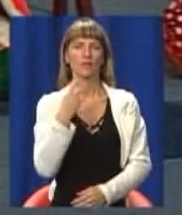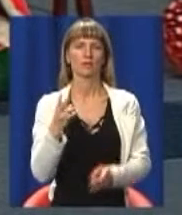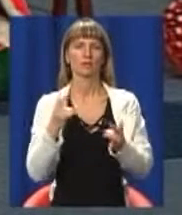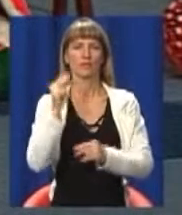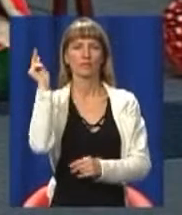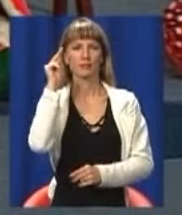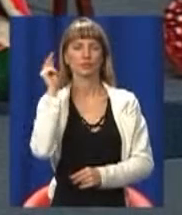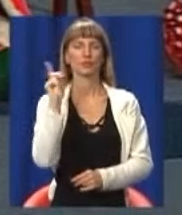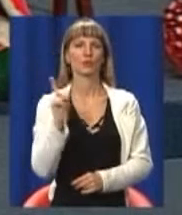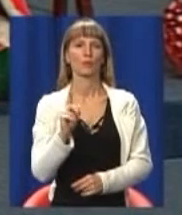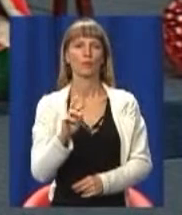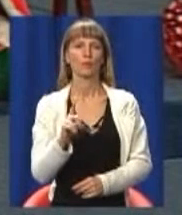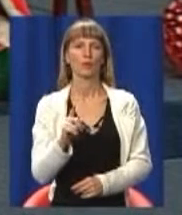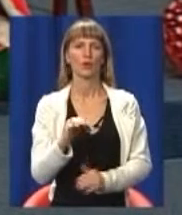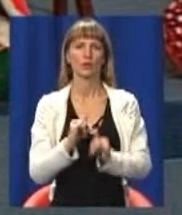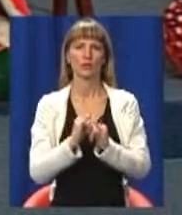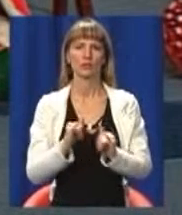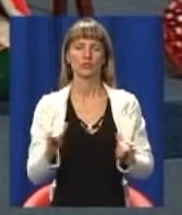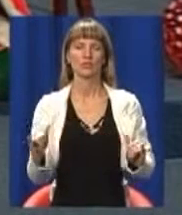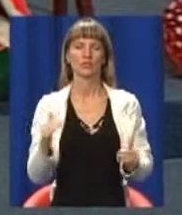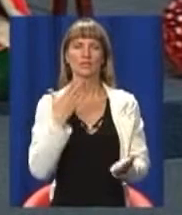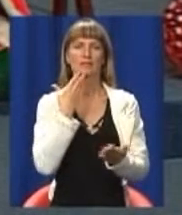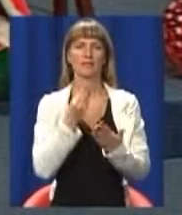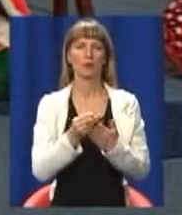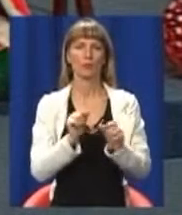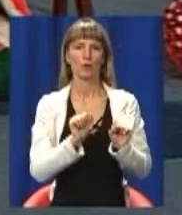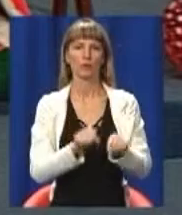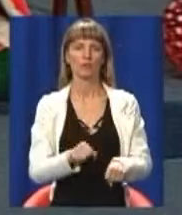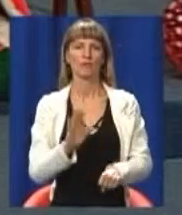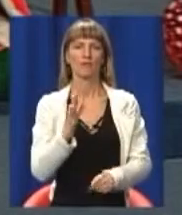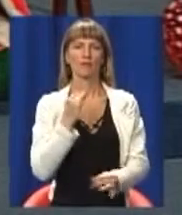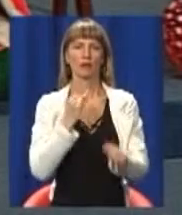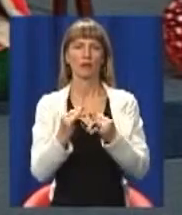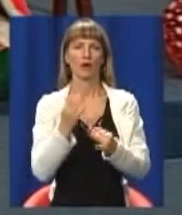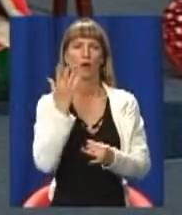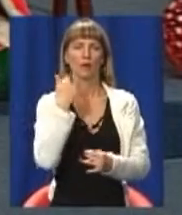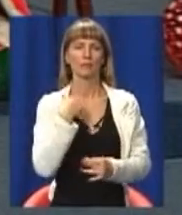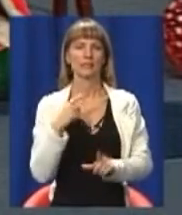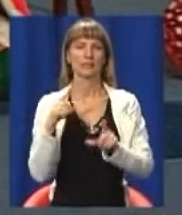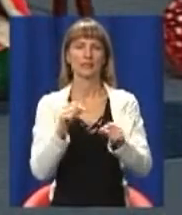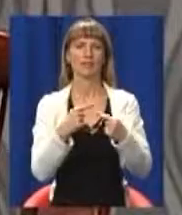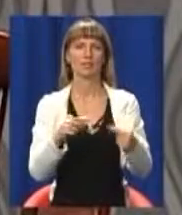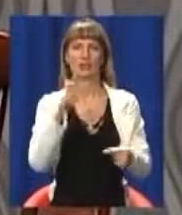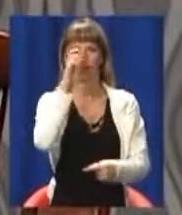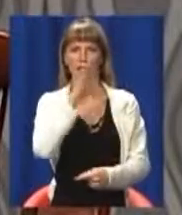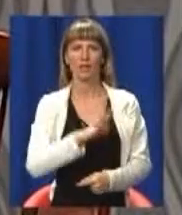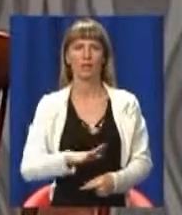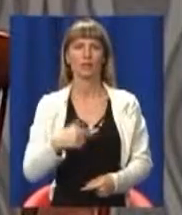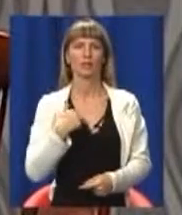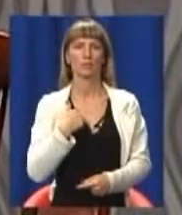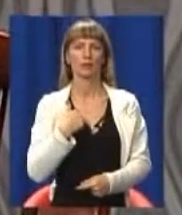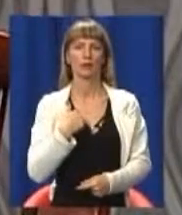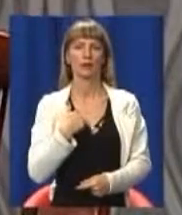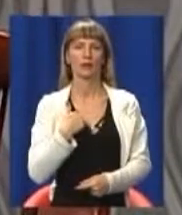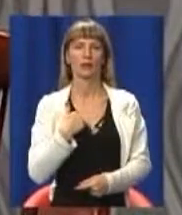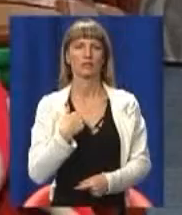потрібно вивчати, аби для того, щоб розширити свої можливості в спілкуванні. До речі, коли ми їздимо в різні країни, ми зазвичай що